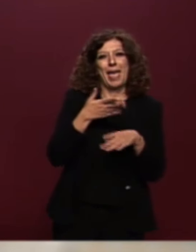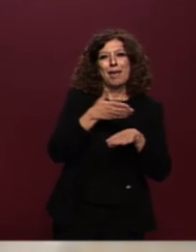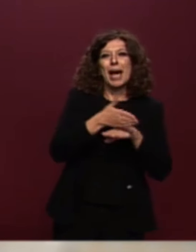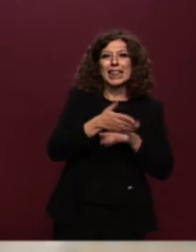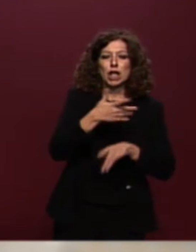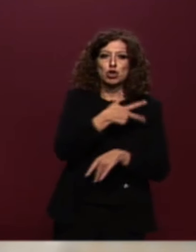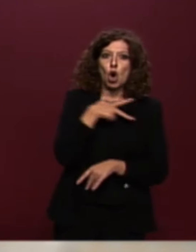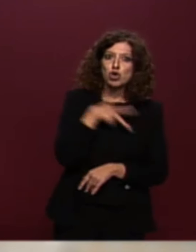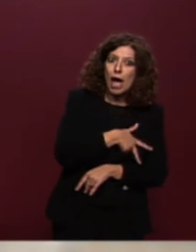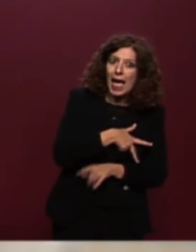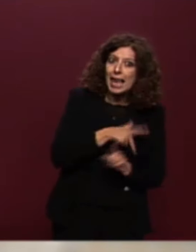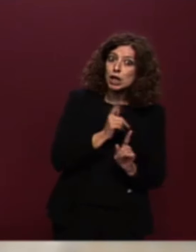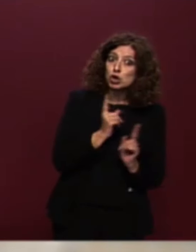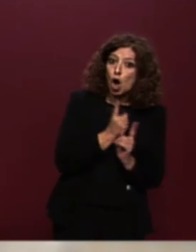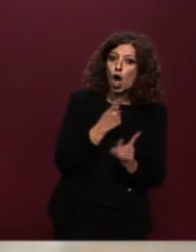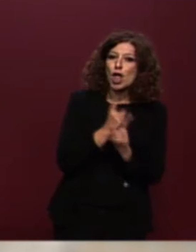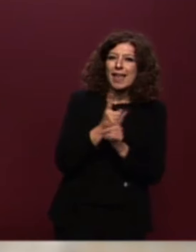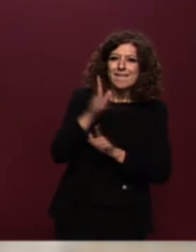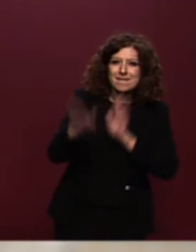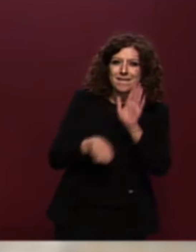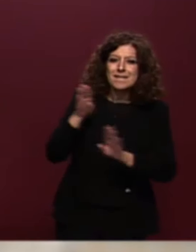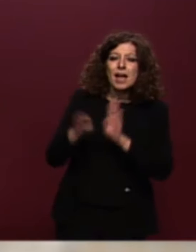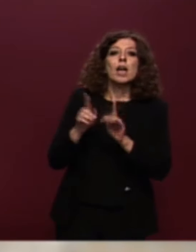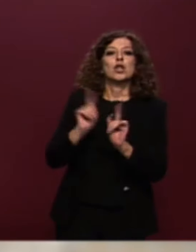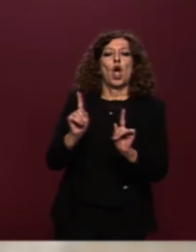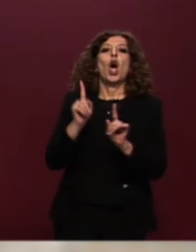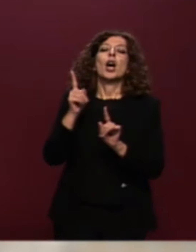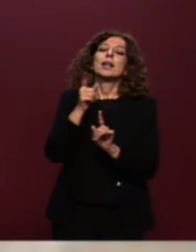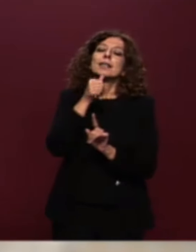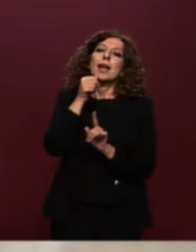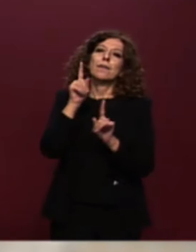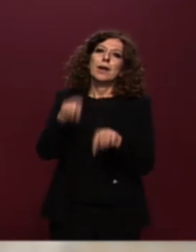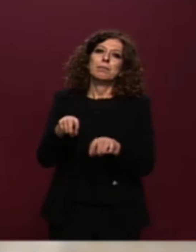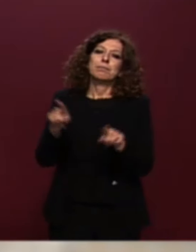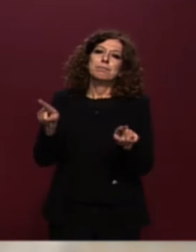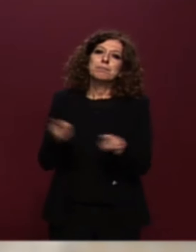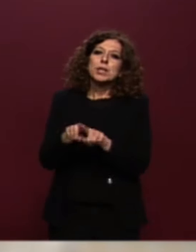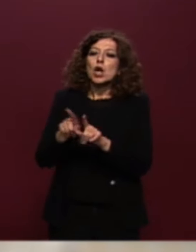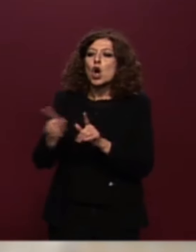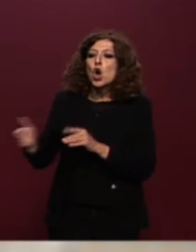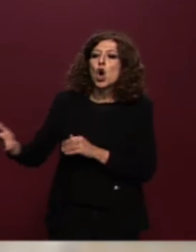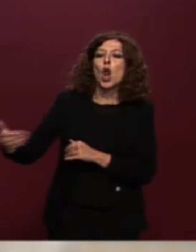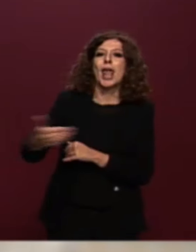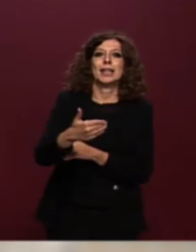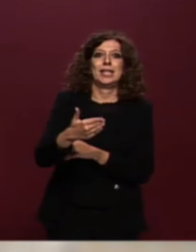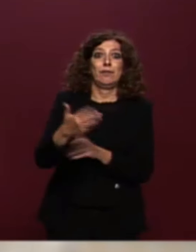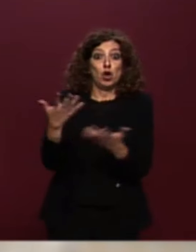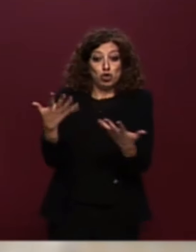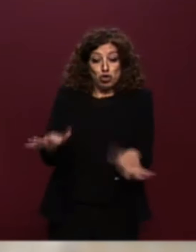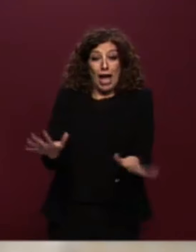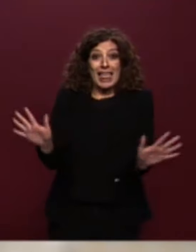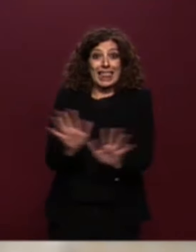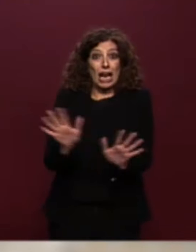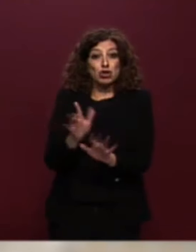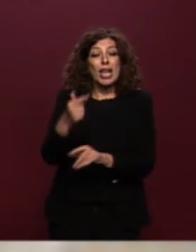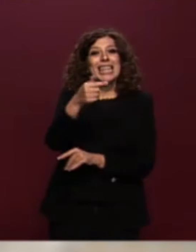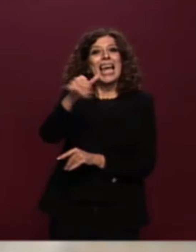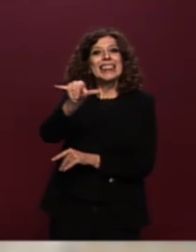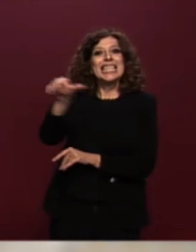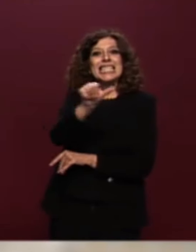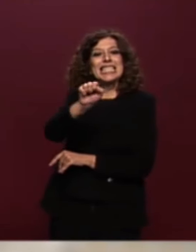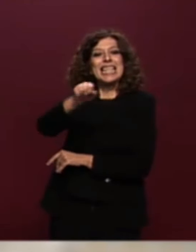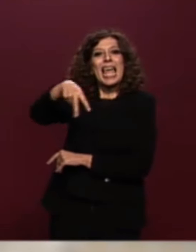succedesse ciò che avvenne con quel motto di sdegno collettivo dopo la tragedia della ThyssenKrupp, che diede